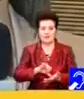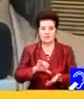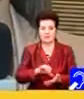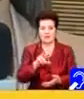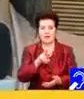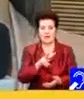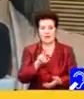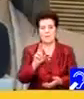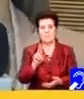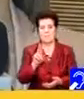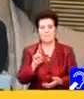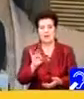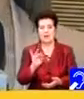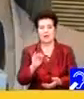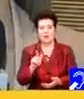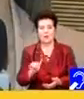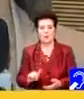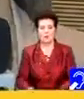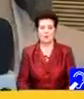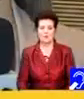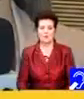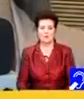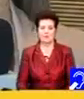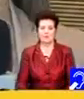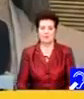Eliana Pârgaru. Bună seara, Eliana!